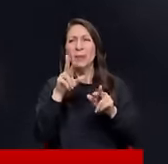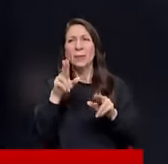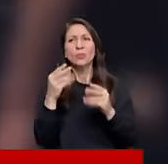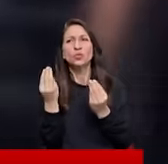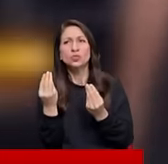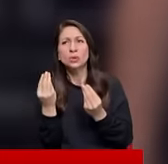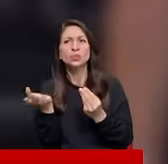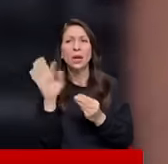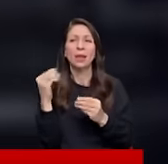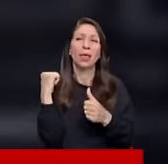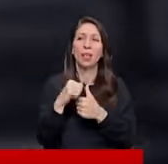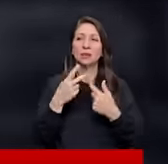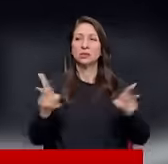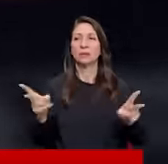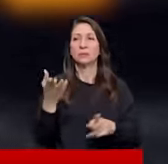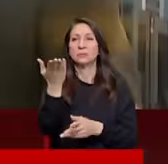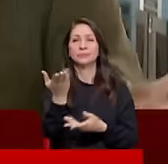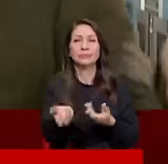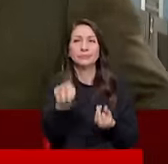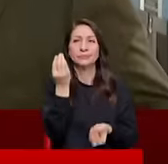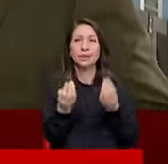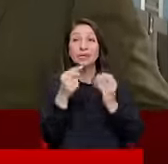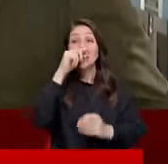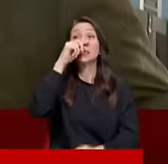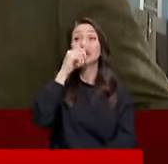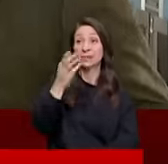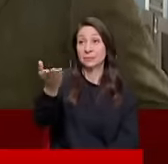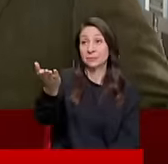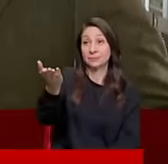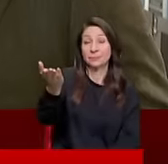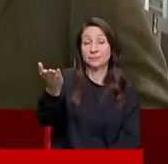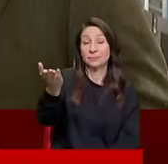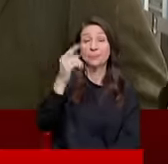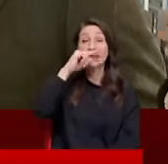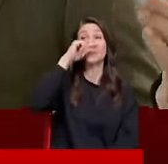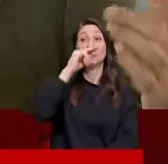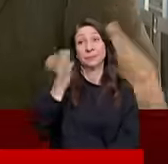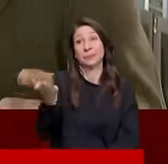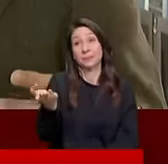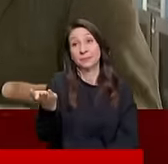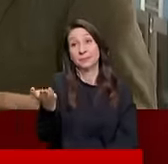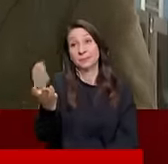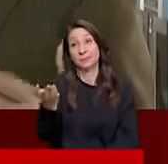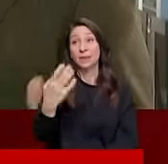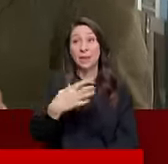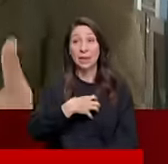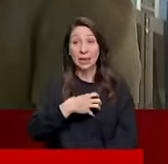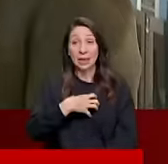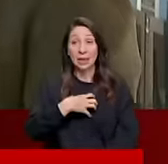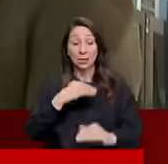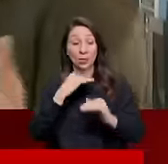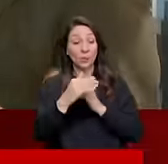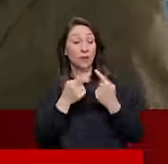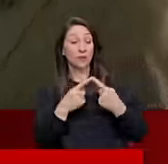vesaire falan diye de sonra yeniden çığırından çıktı. İşte kibir abideleri bunlar. Yani kendilerini